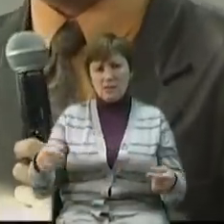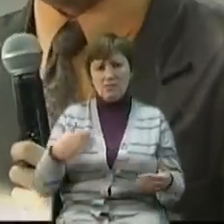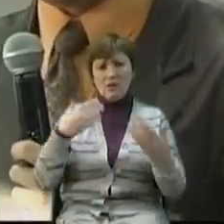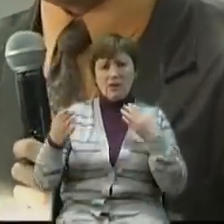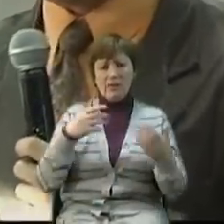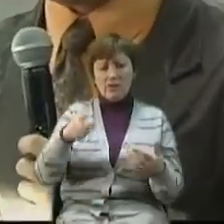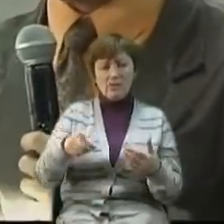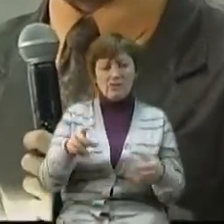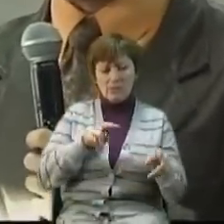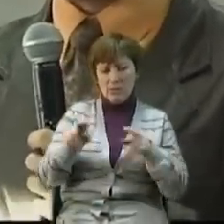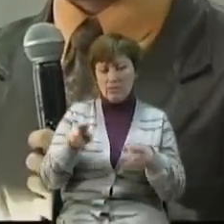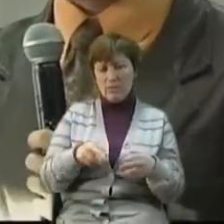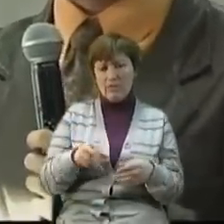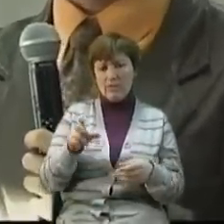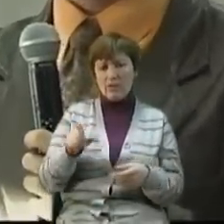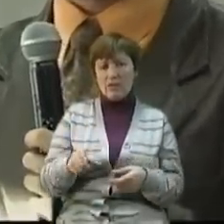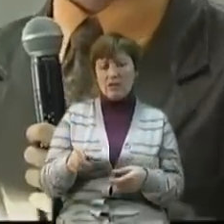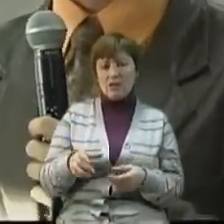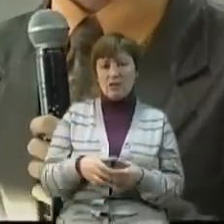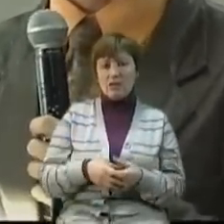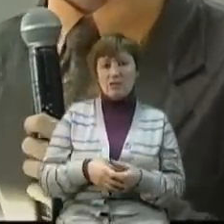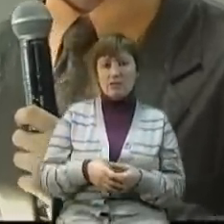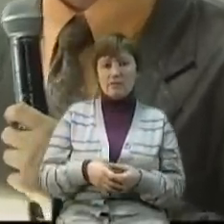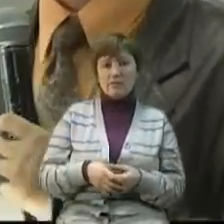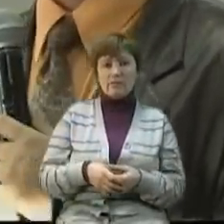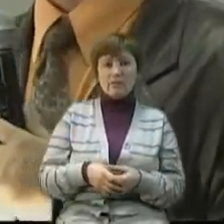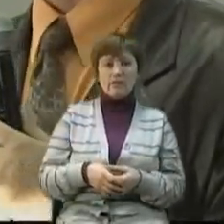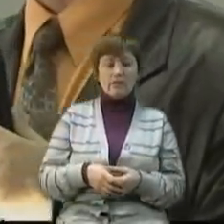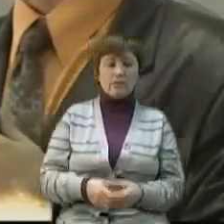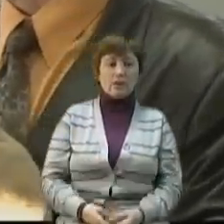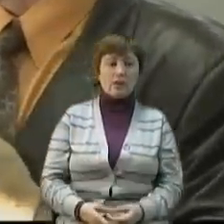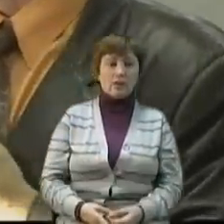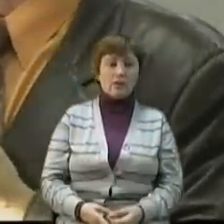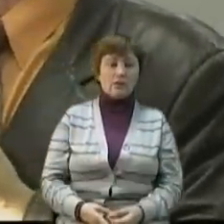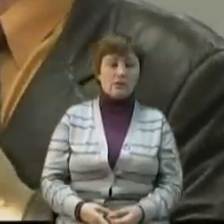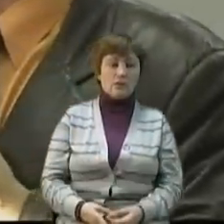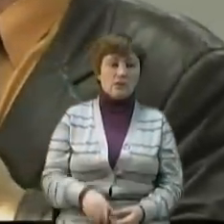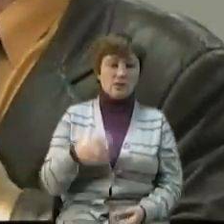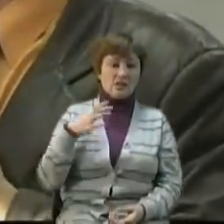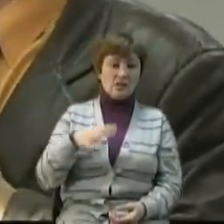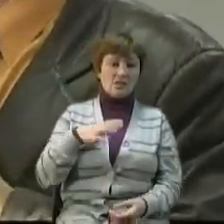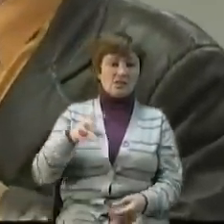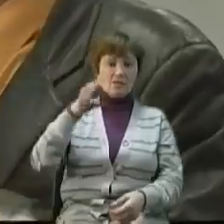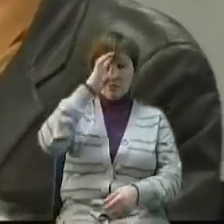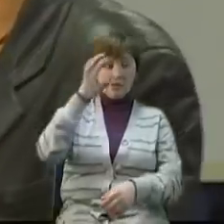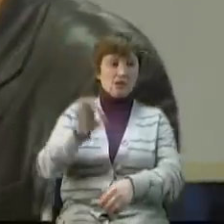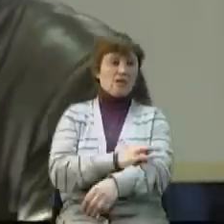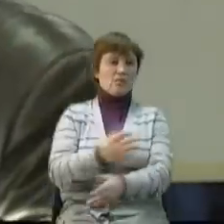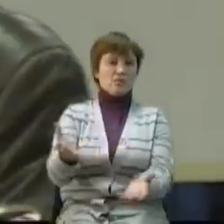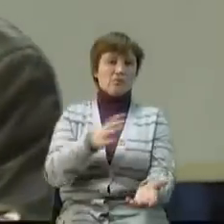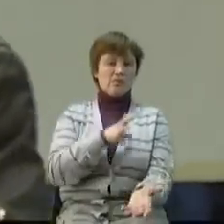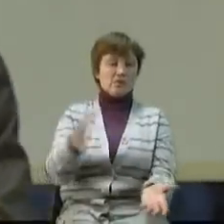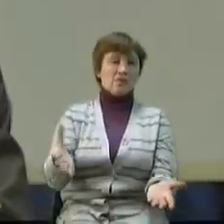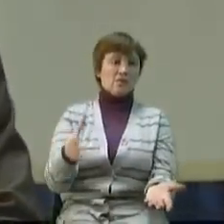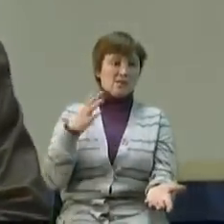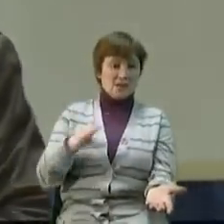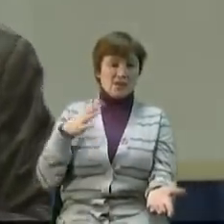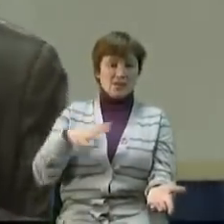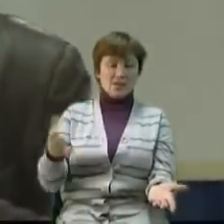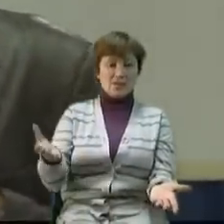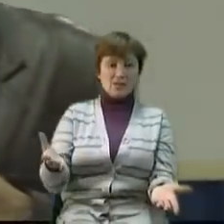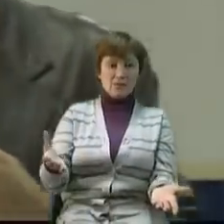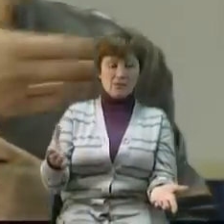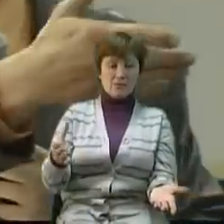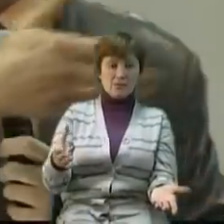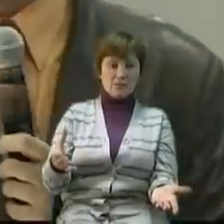проповедник. И я говорю: скажите, а чего вы за такое чудовище замуж вышли? Ну чего вы за него замуж-то вышли? Ну